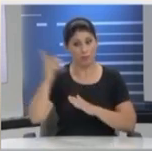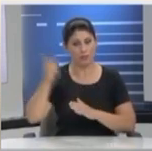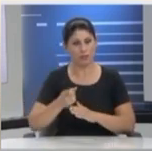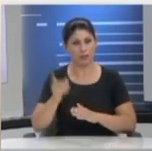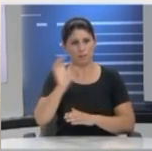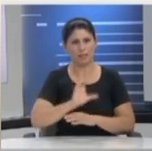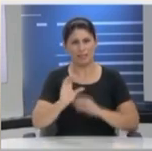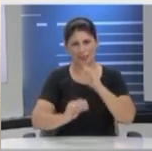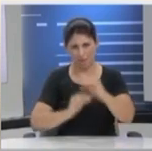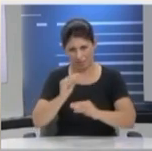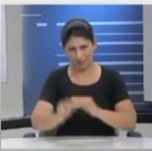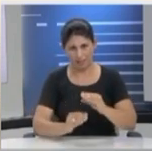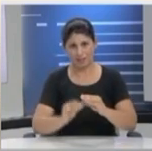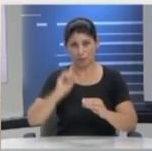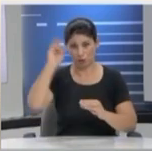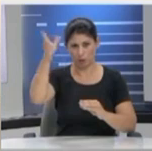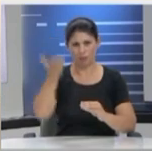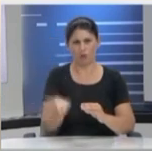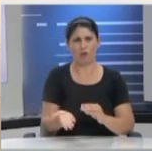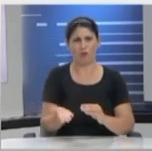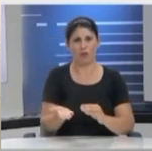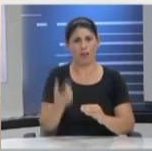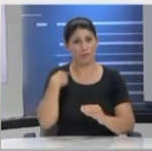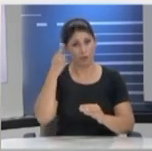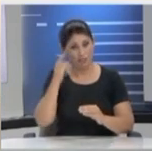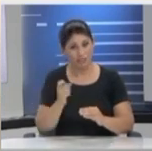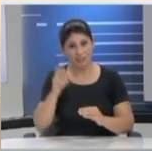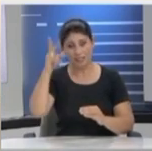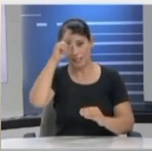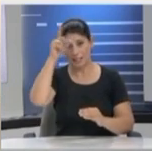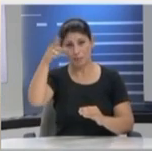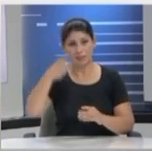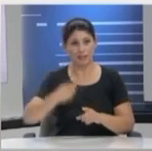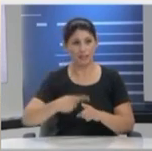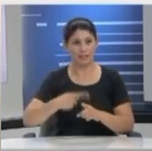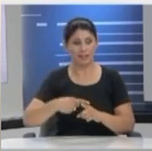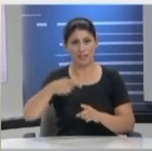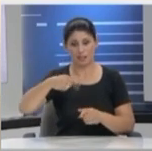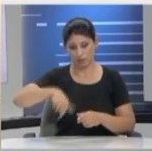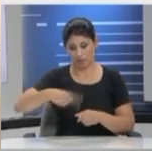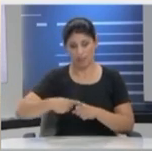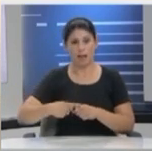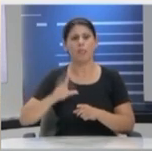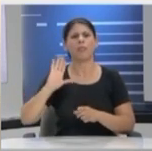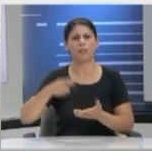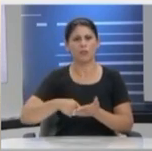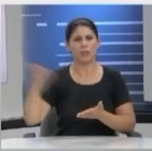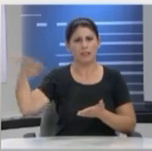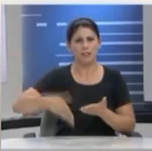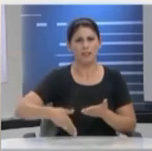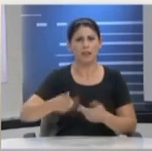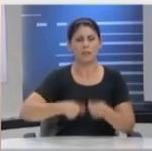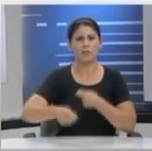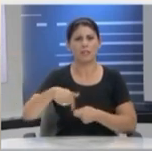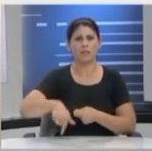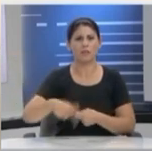τις εταιρείες. Ψάχνετε επενδυτές από το εξωτερικό. Όταν γνωρίζετε ότι η γερμανική εταιρεία στην Ελλάδα δεν φορολογείται, γιατί να έρθει ο Γερμανός